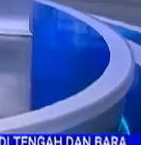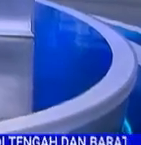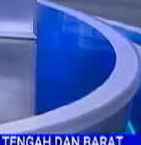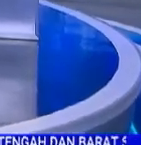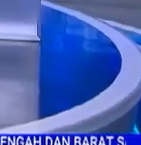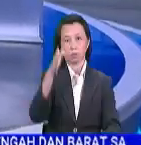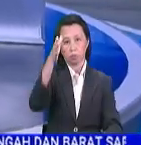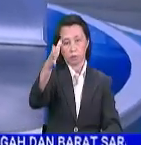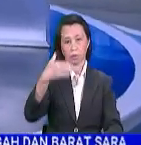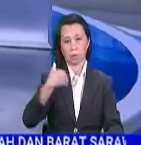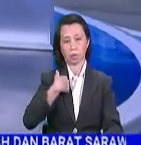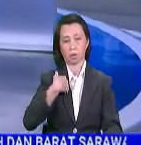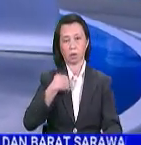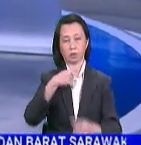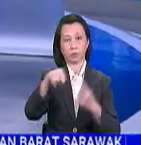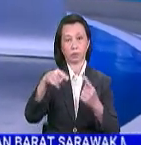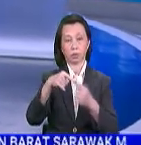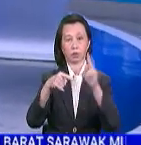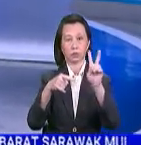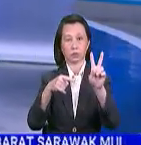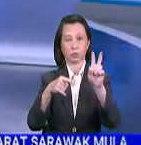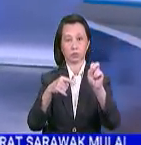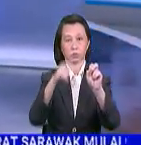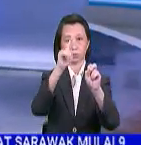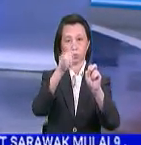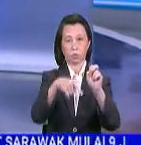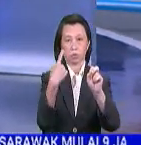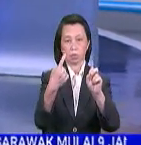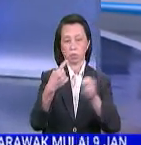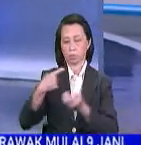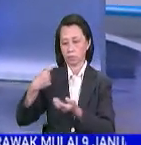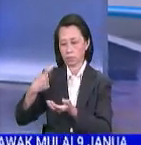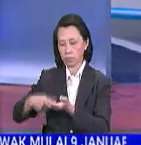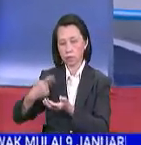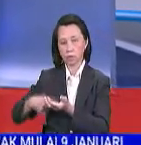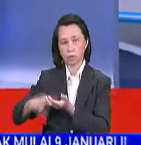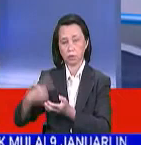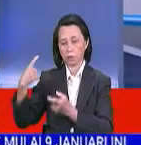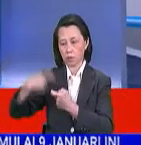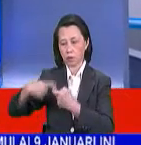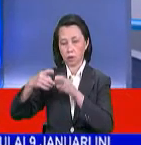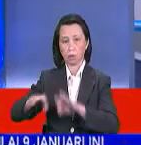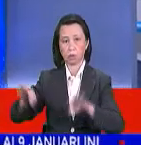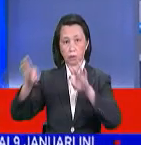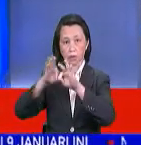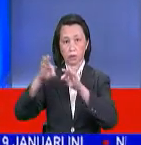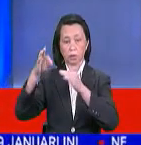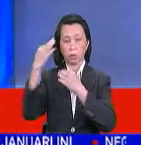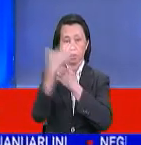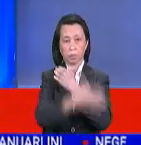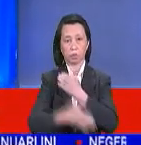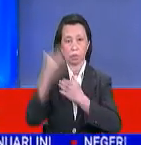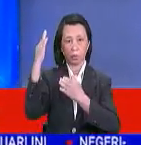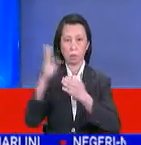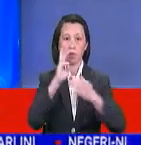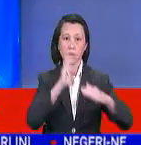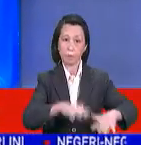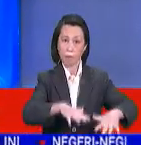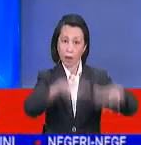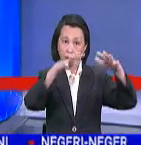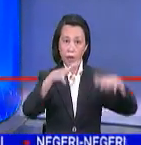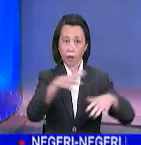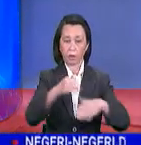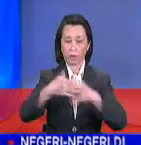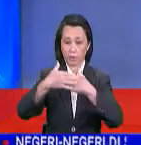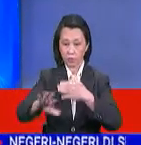itu akan diadakan pada 20 Januari ini membincangkan perkara berkaitan kepentingan negara itu banjir dan